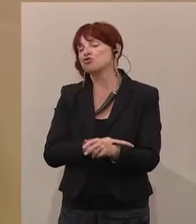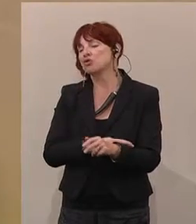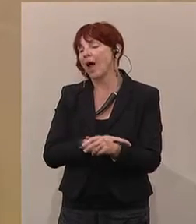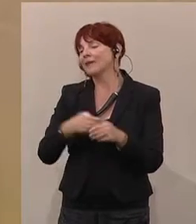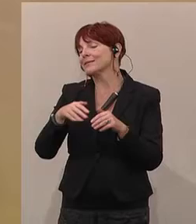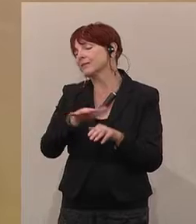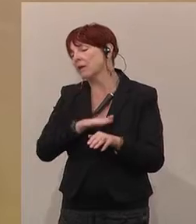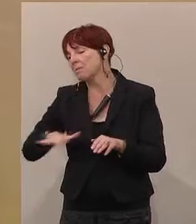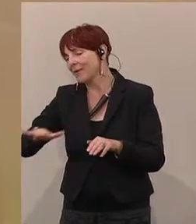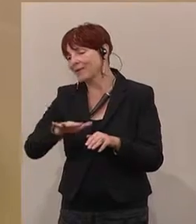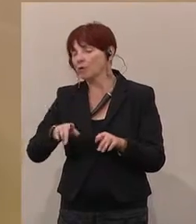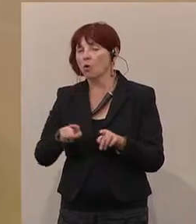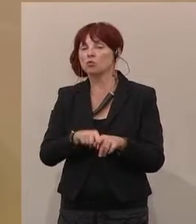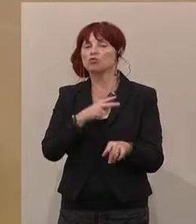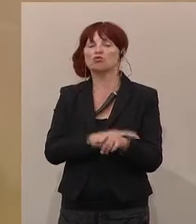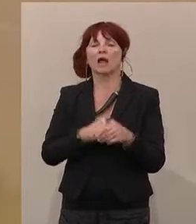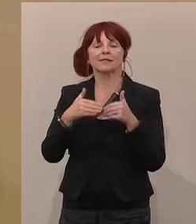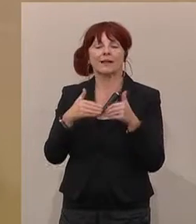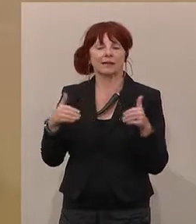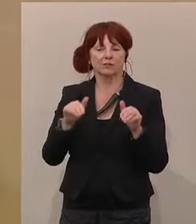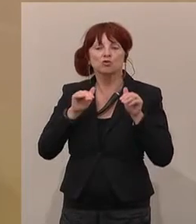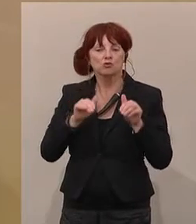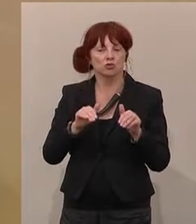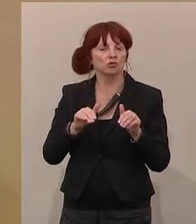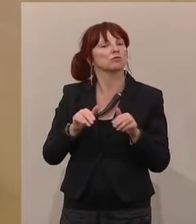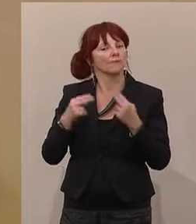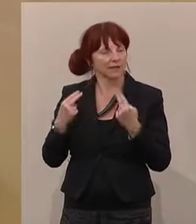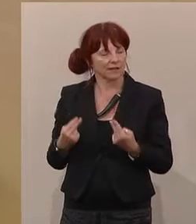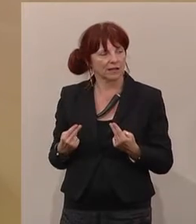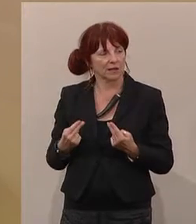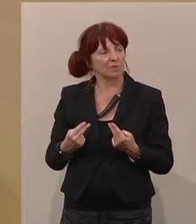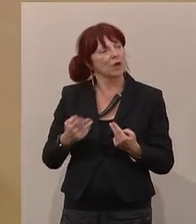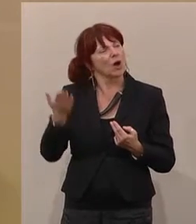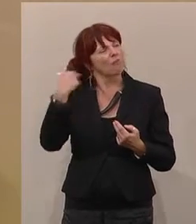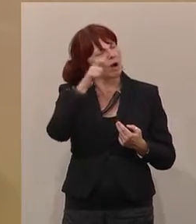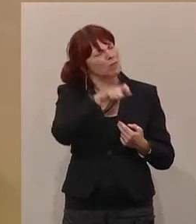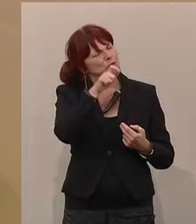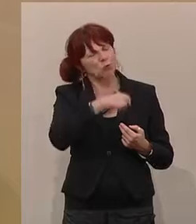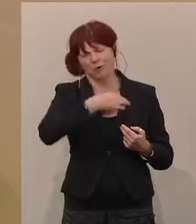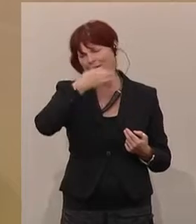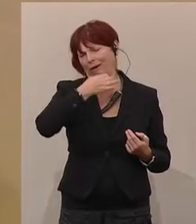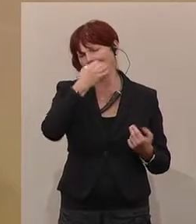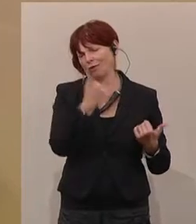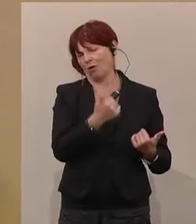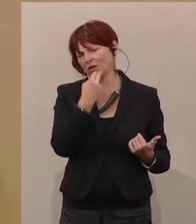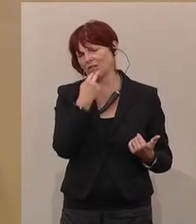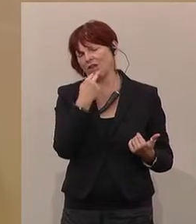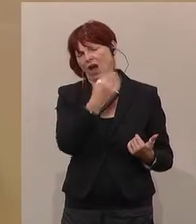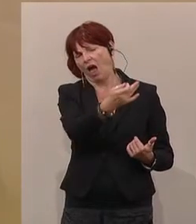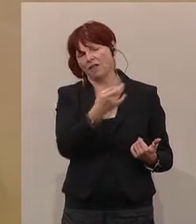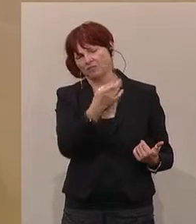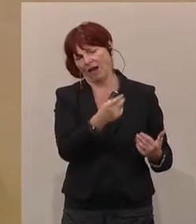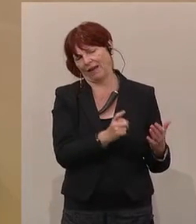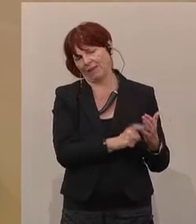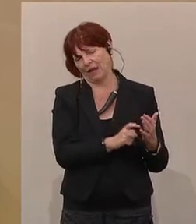Reden angehört haben von denjenigen, die heute die dringliche Anfrage hier eingebracht haben und mancher Redner der,